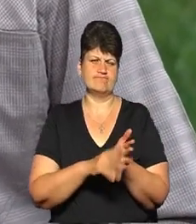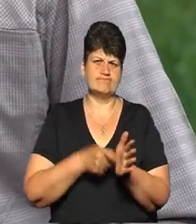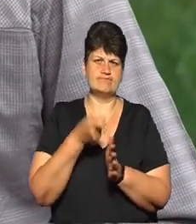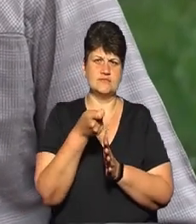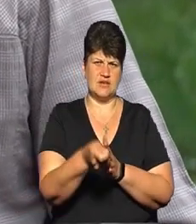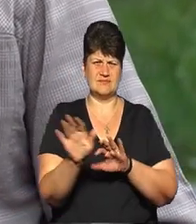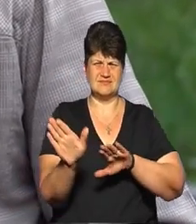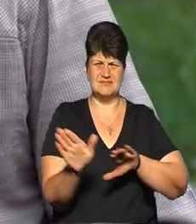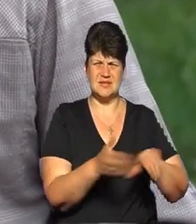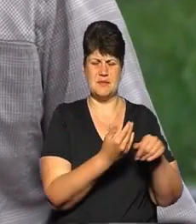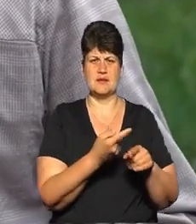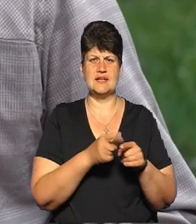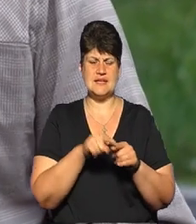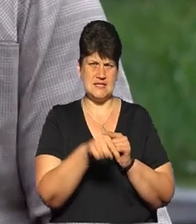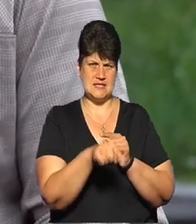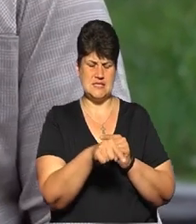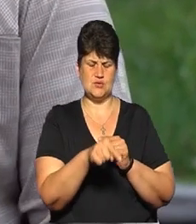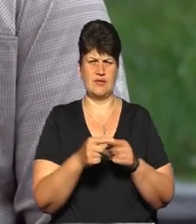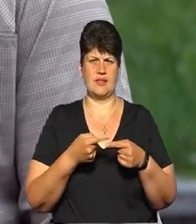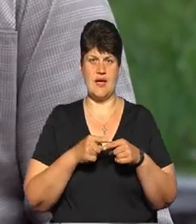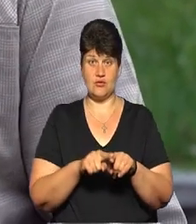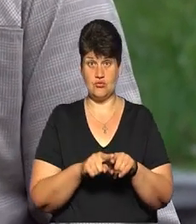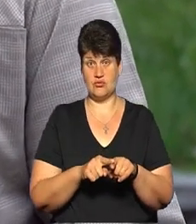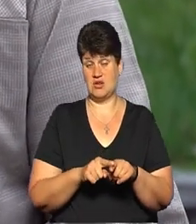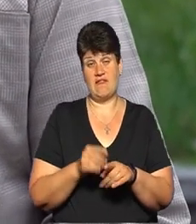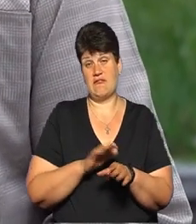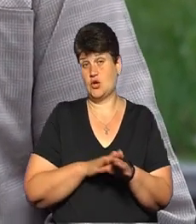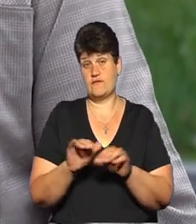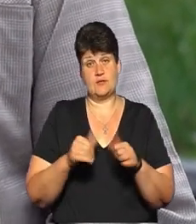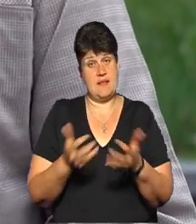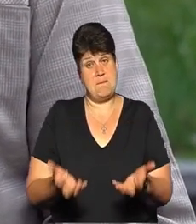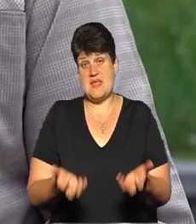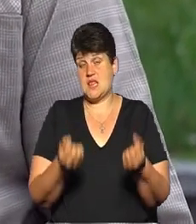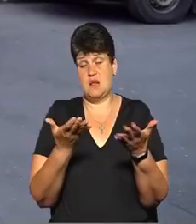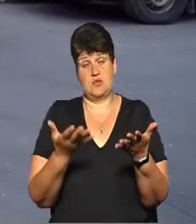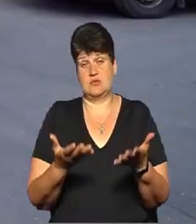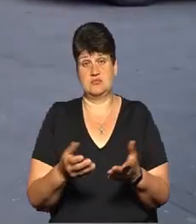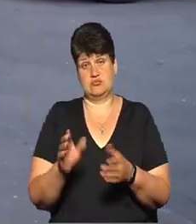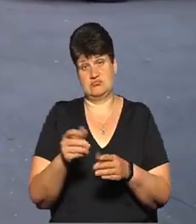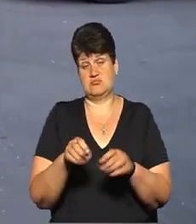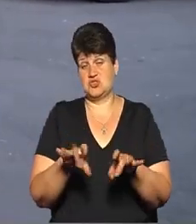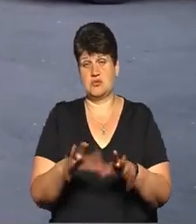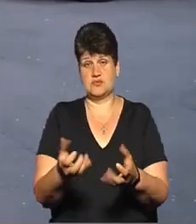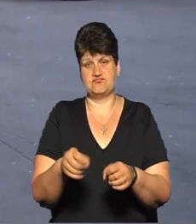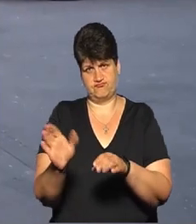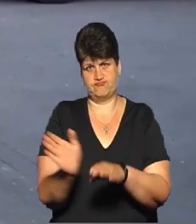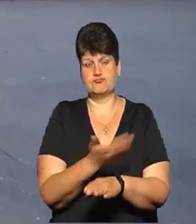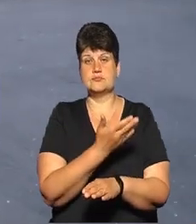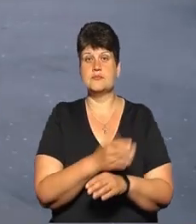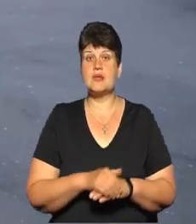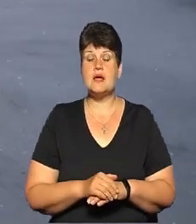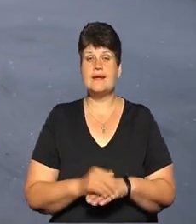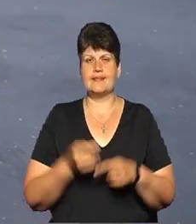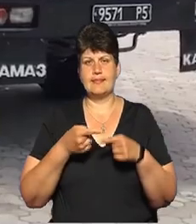парку. Петиція набрала за короткий час необхідну кількість голосів, виконавчий комітет її підтримав. Було прийнято рішення про демонтаж. Військовий Сергій розповідає,